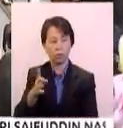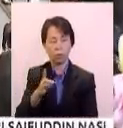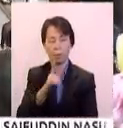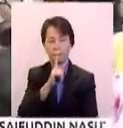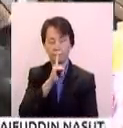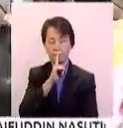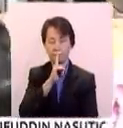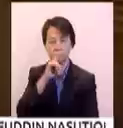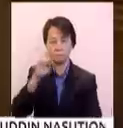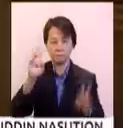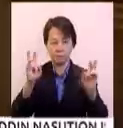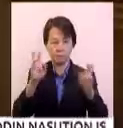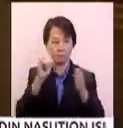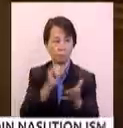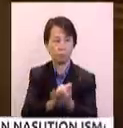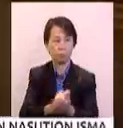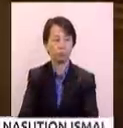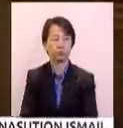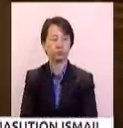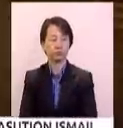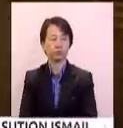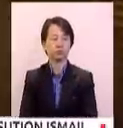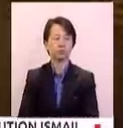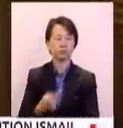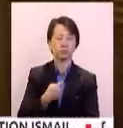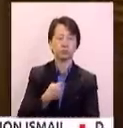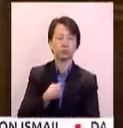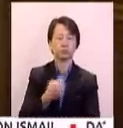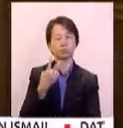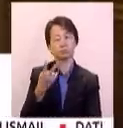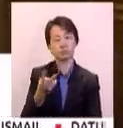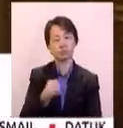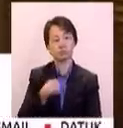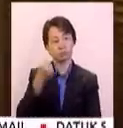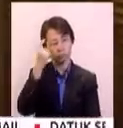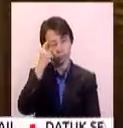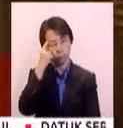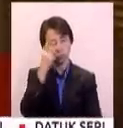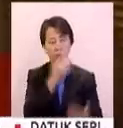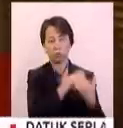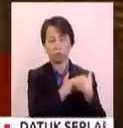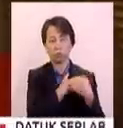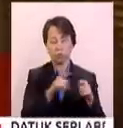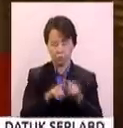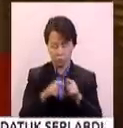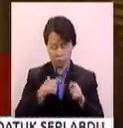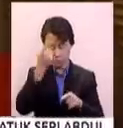ini. Saya melihat ini sebagai, okey, kita fikirkan tanggungjawab kita jelas sebagai rakyat